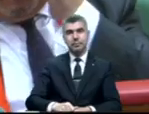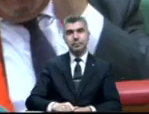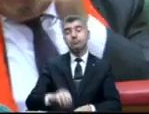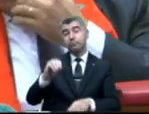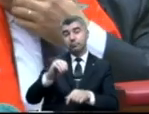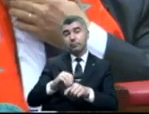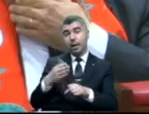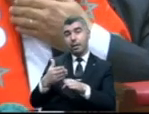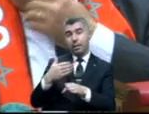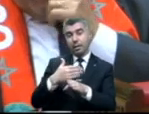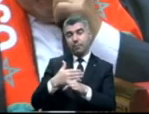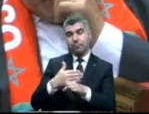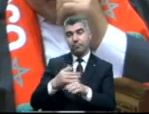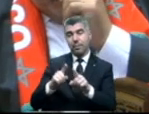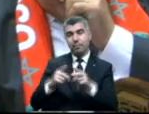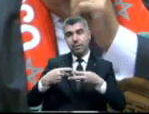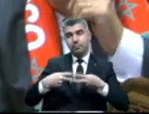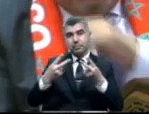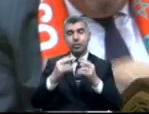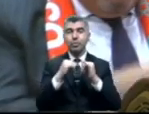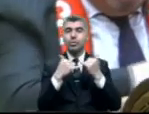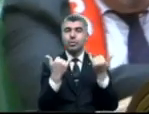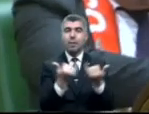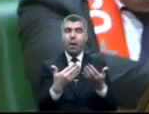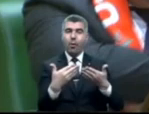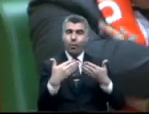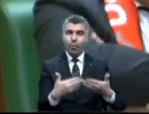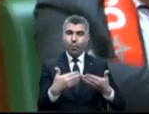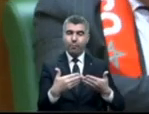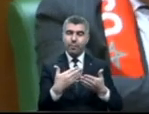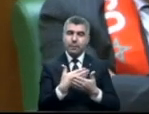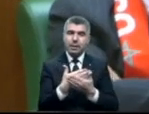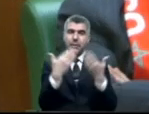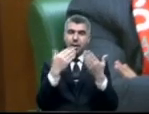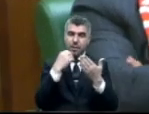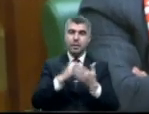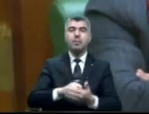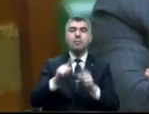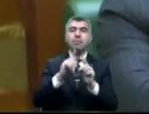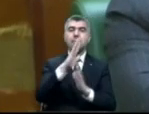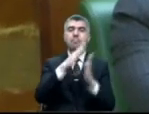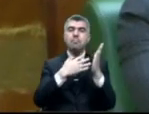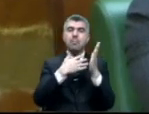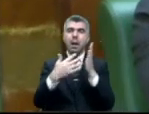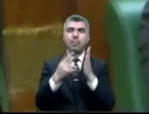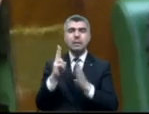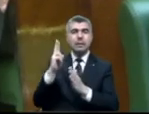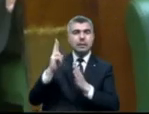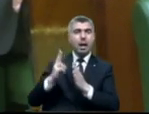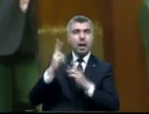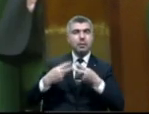فكما شرنا ليه في يومنا الدراسي في هذا الصباح، الإصلاحات التشريعية المؤسساتية والبرامج التي تم إطلاقها